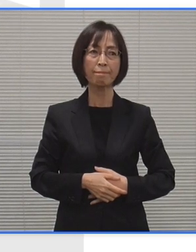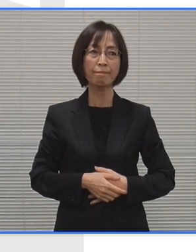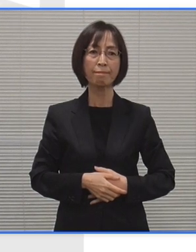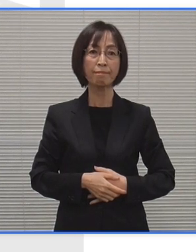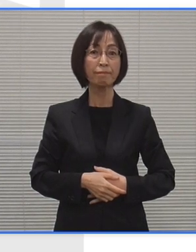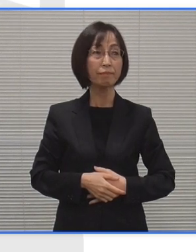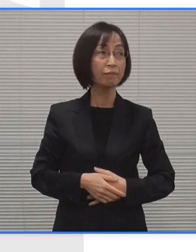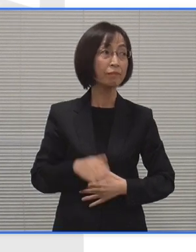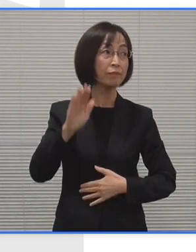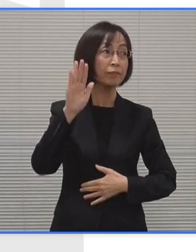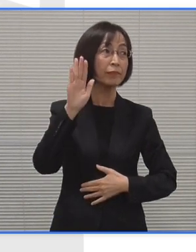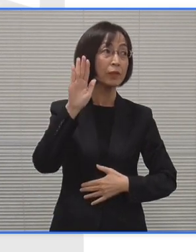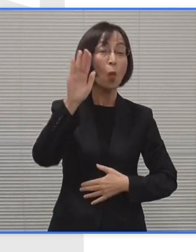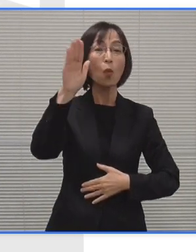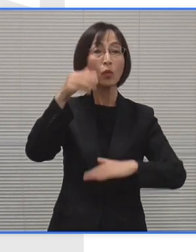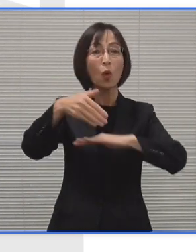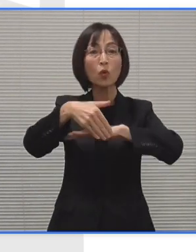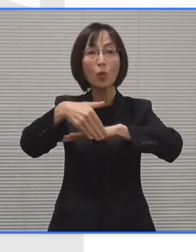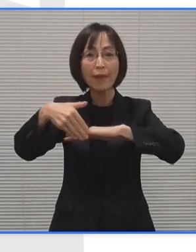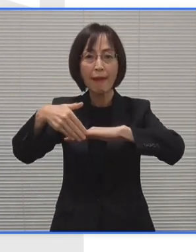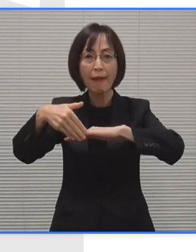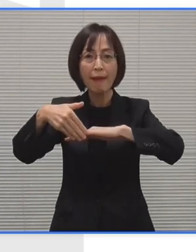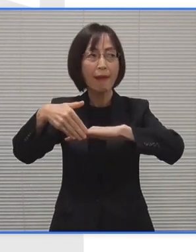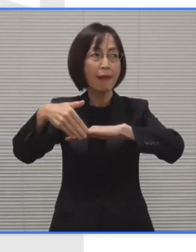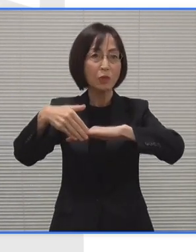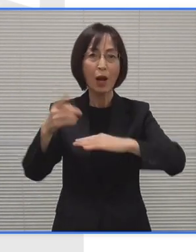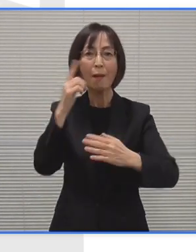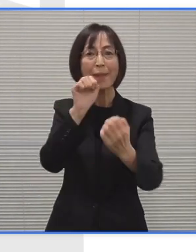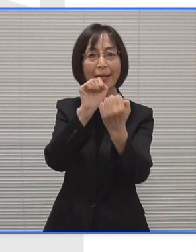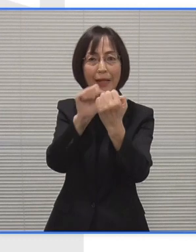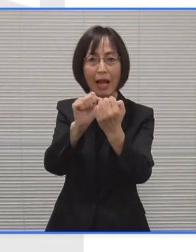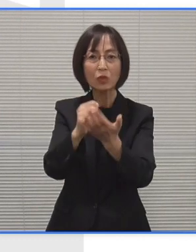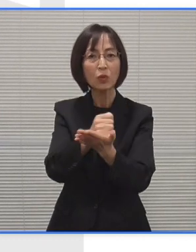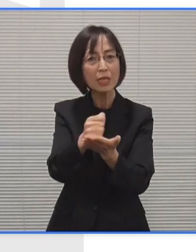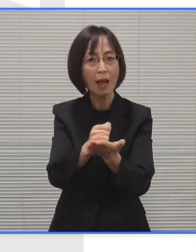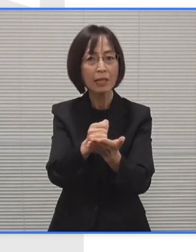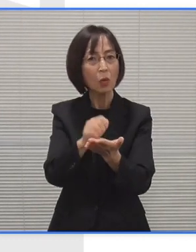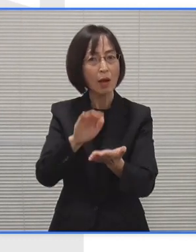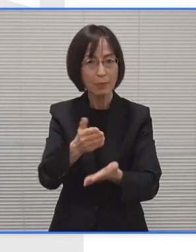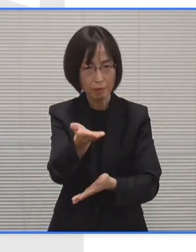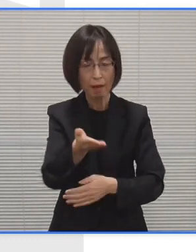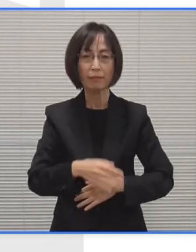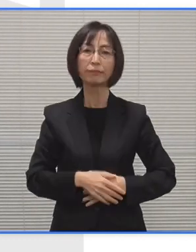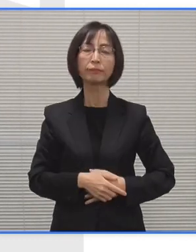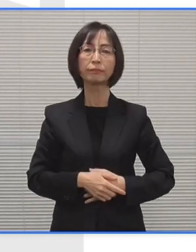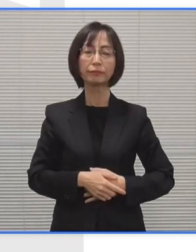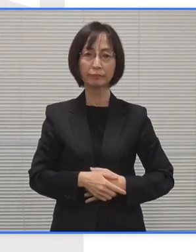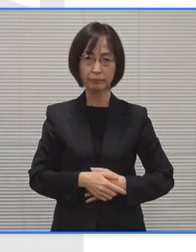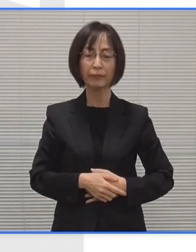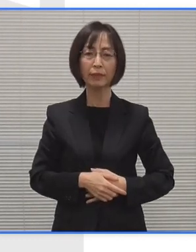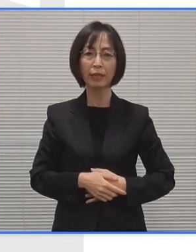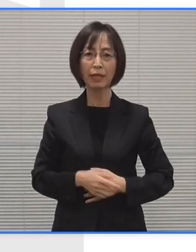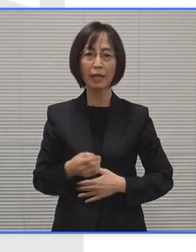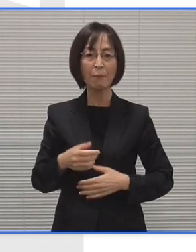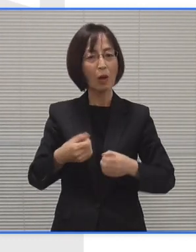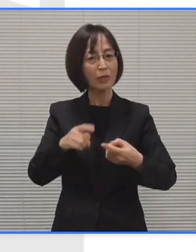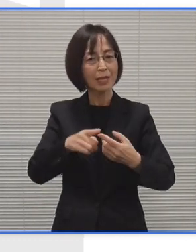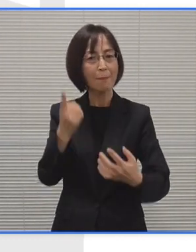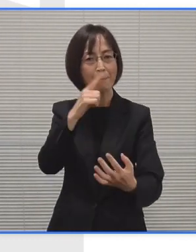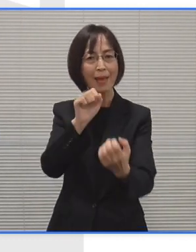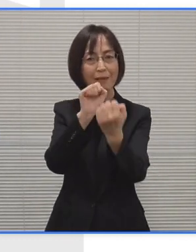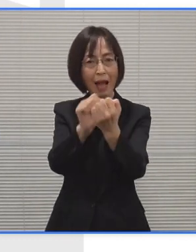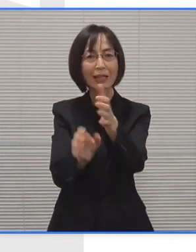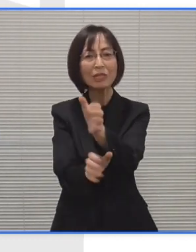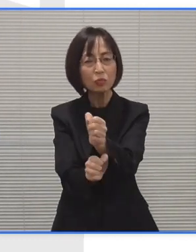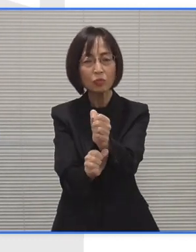今後の予定とかまた講演会の機会とかそういうのについて、 具体的な面会というのはないんですけれ